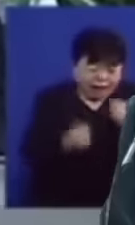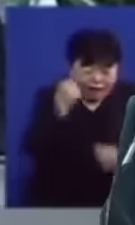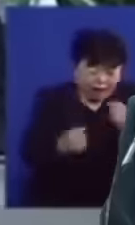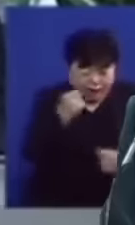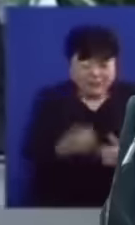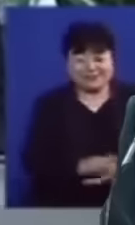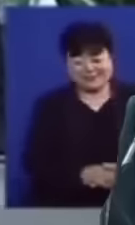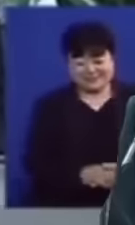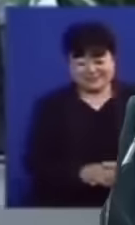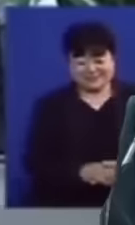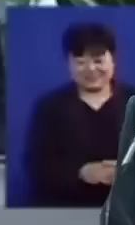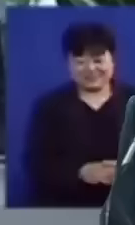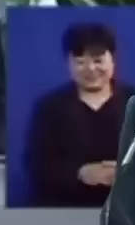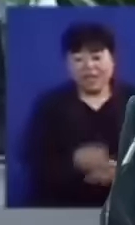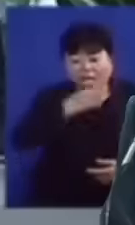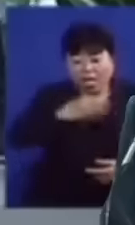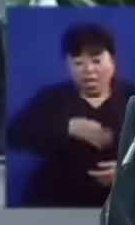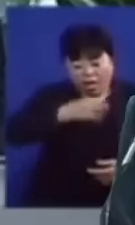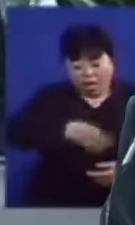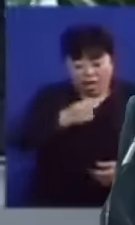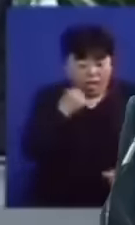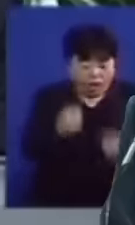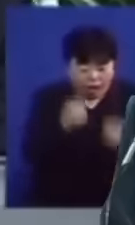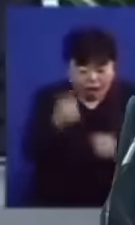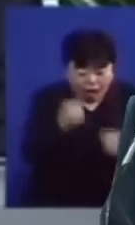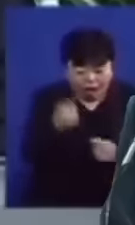돼요. 숨이 턱에 닿을 줄 뛰는 것입니다.